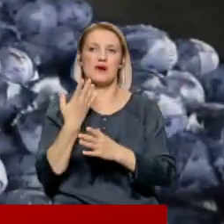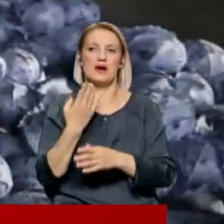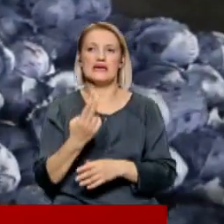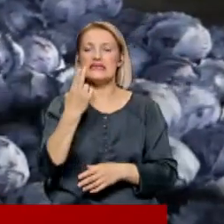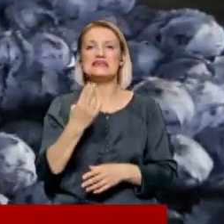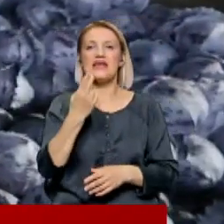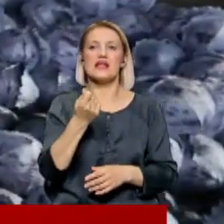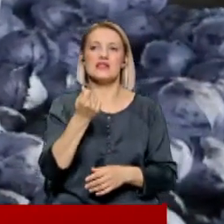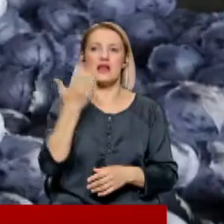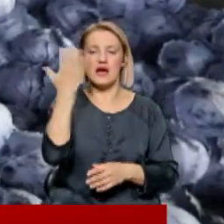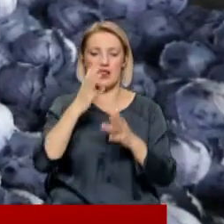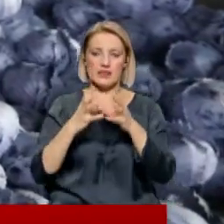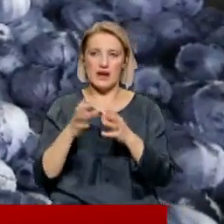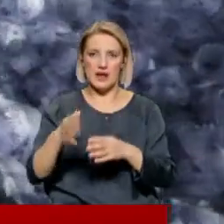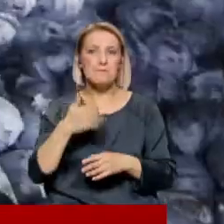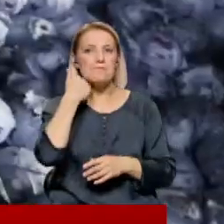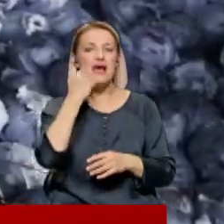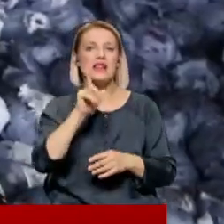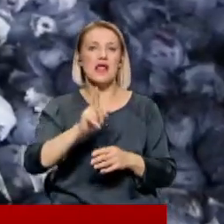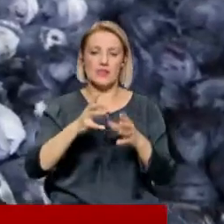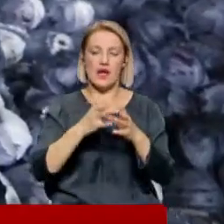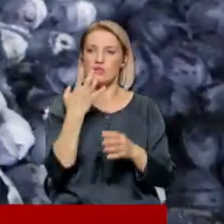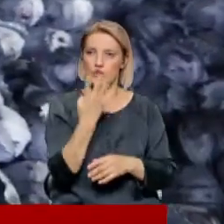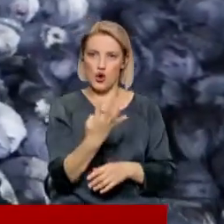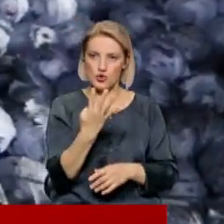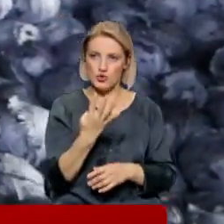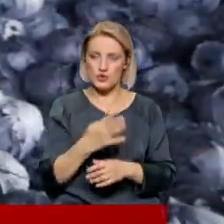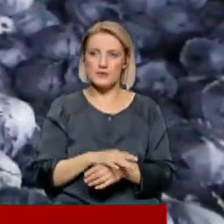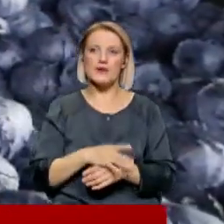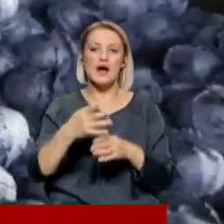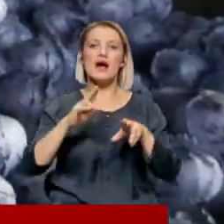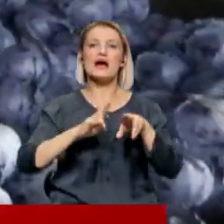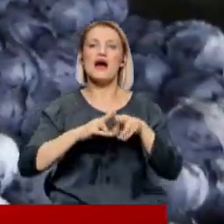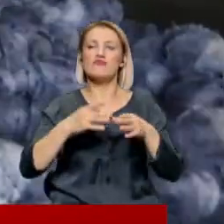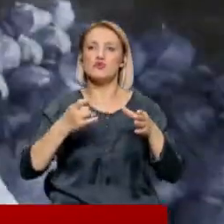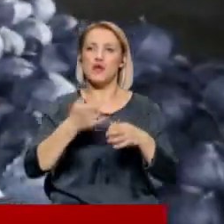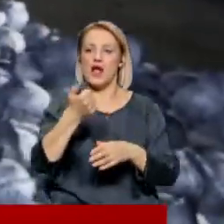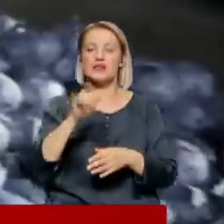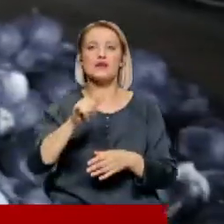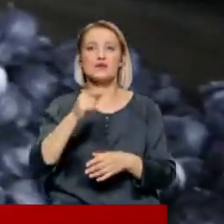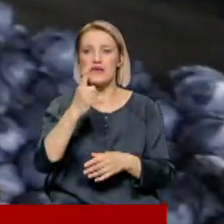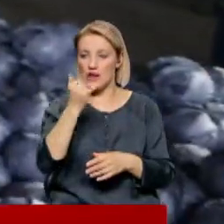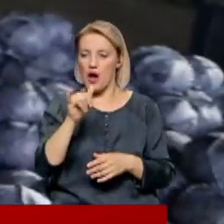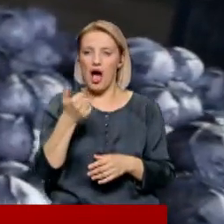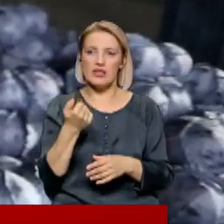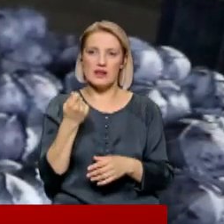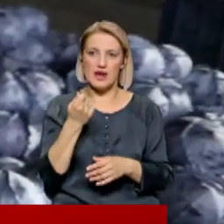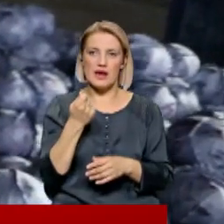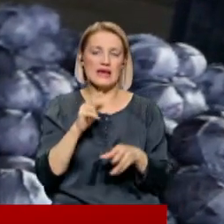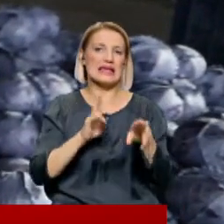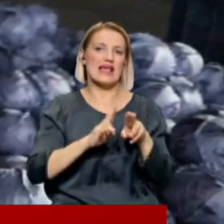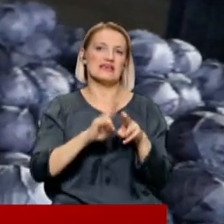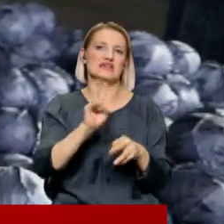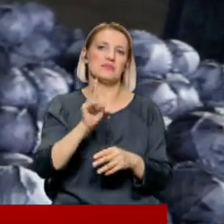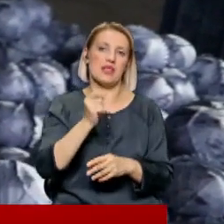karalan. Evet başka. Beyaz ana 4 lira. Kavun var arkanızda. Kavunlar var. Kavunlar 6 lira kilosu. Kereviz var. 20 lira